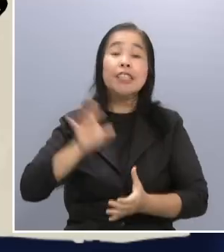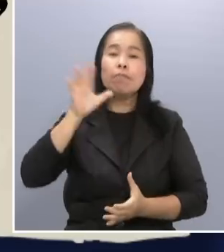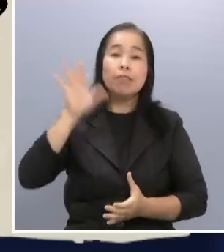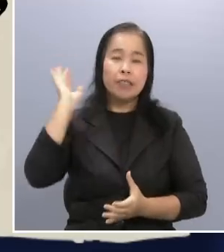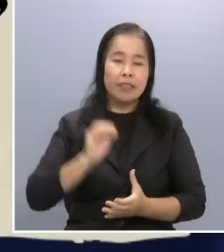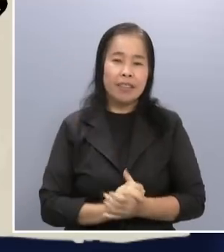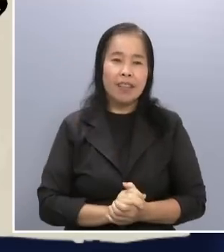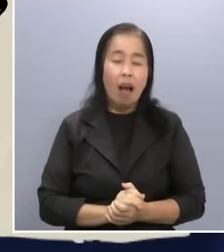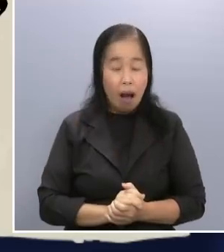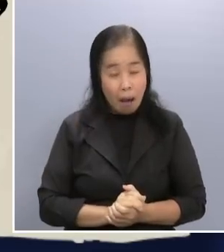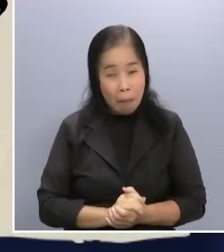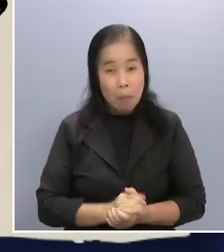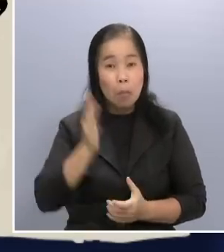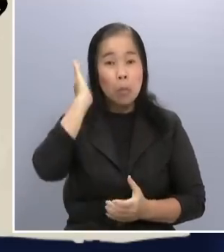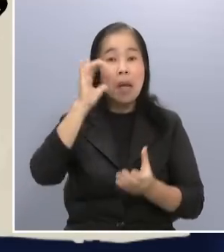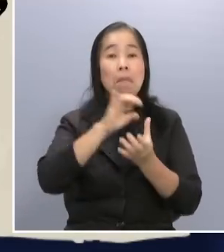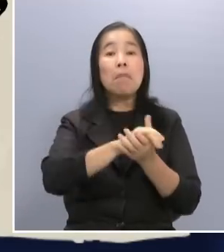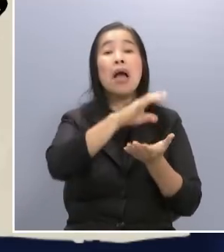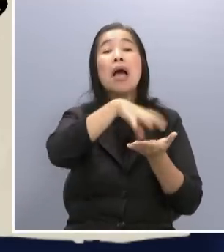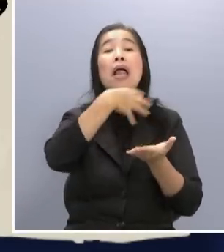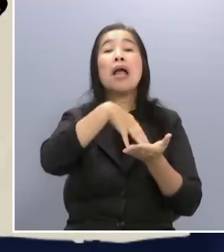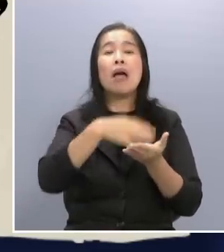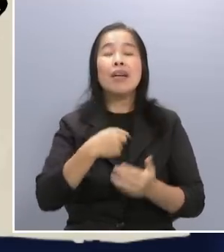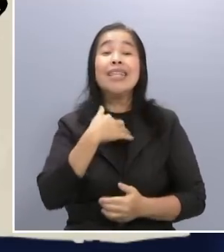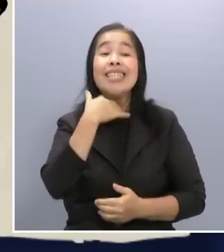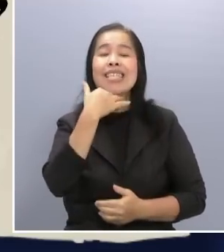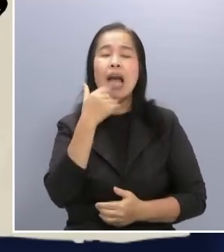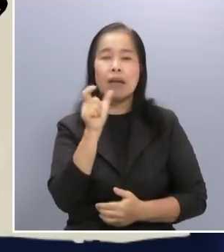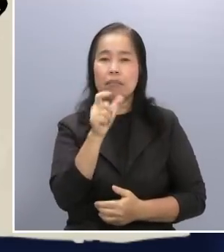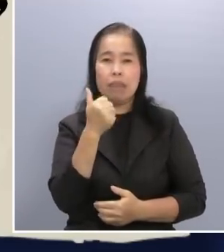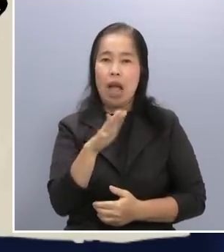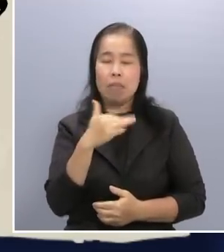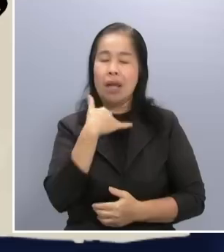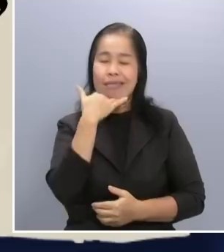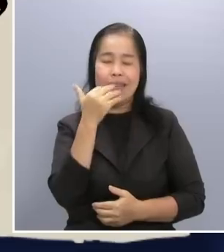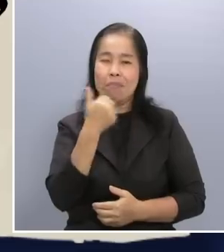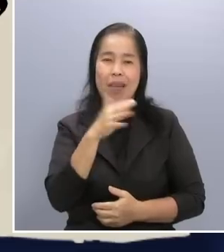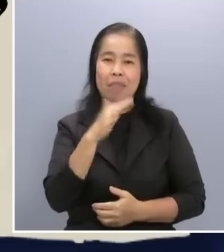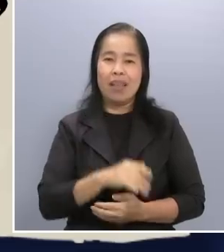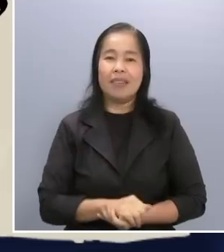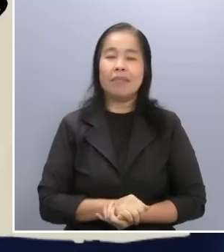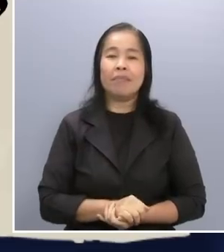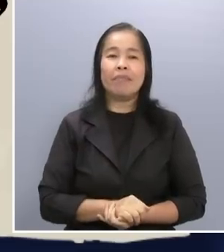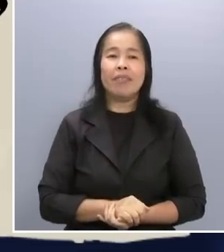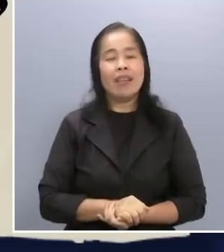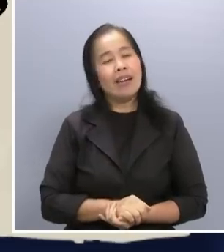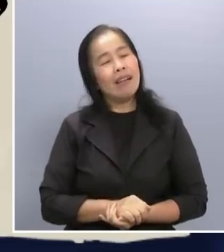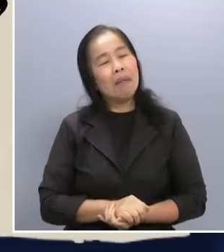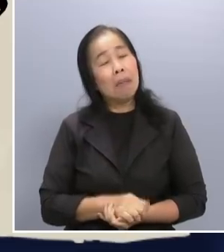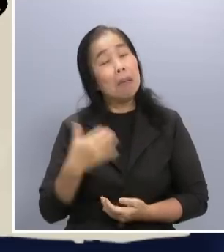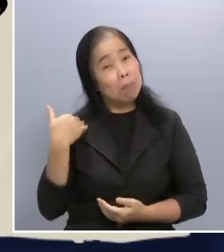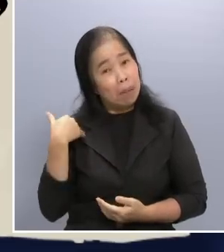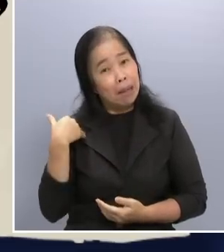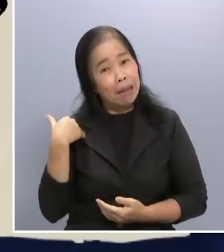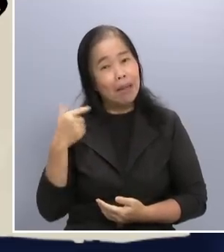สำหรับเสียงสามีขอสงวนไม่ยอมให้ลง มันมีอย่างนี้อะไรพี่หมว